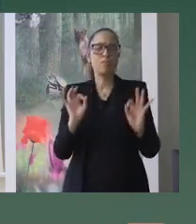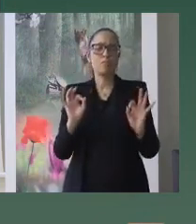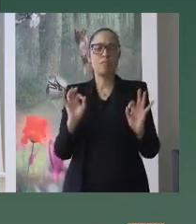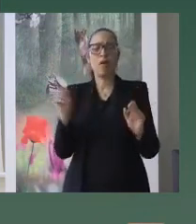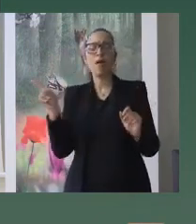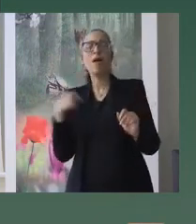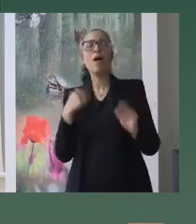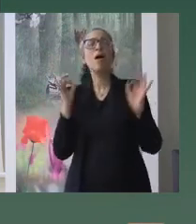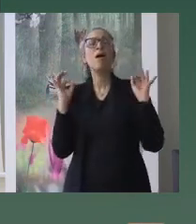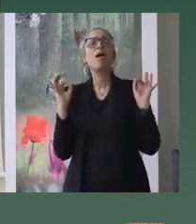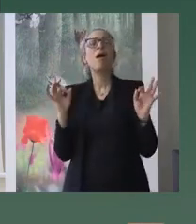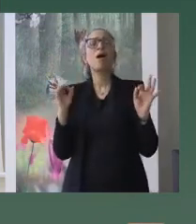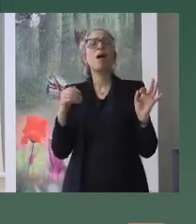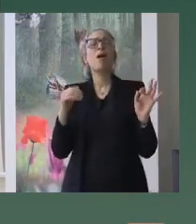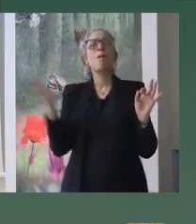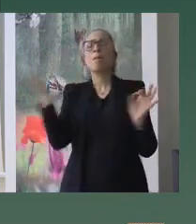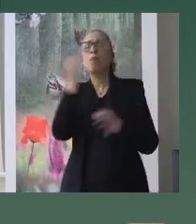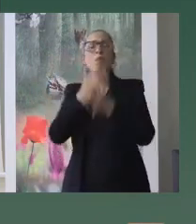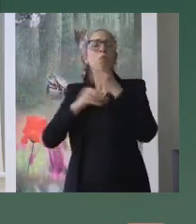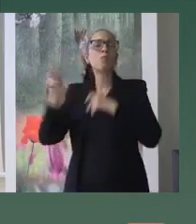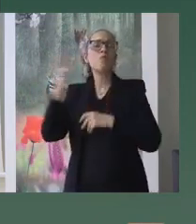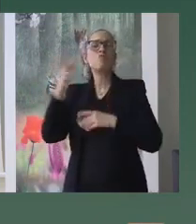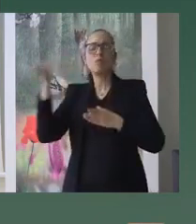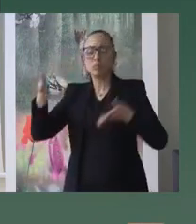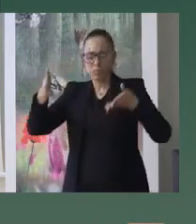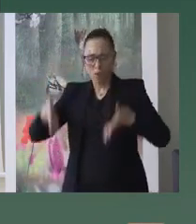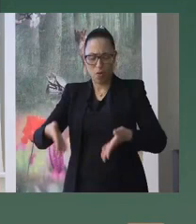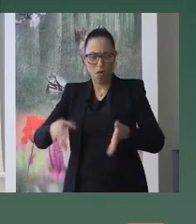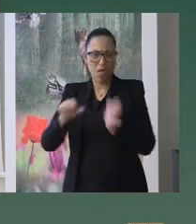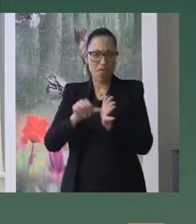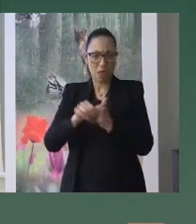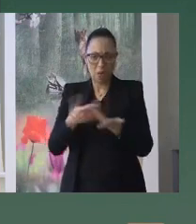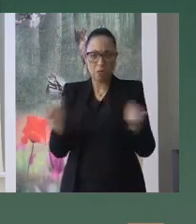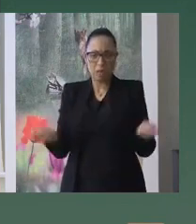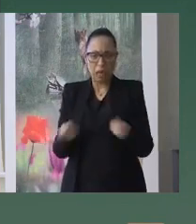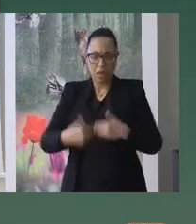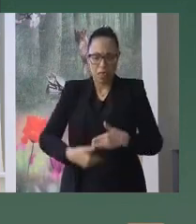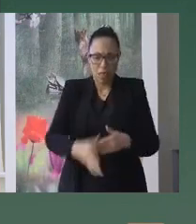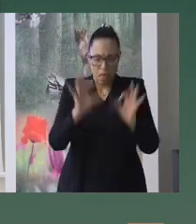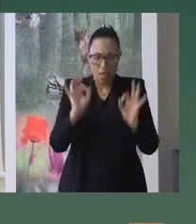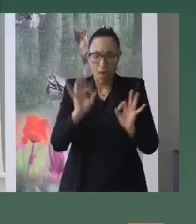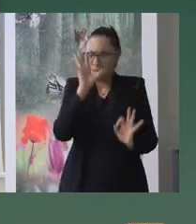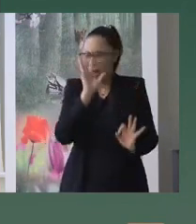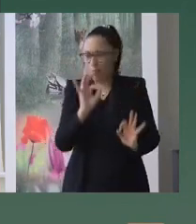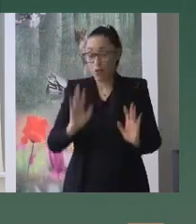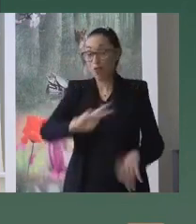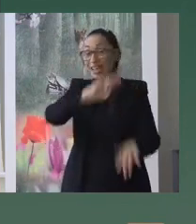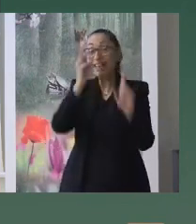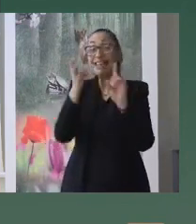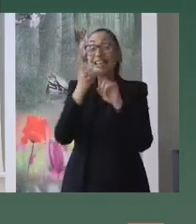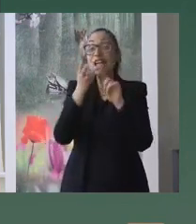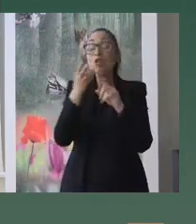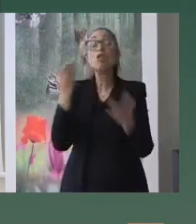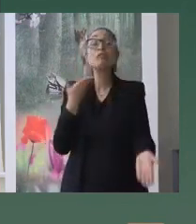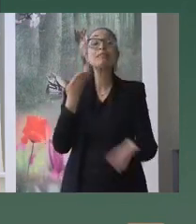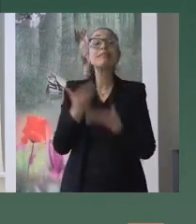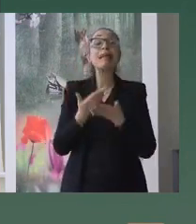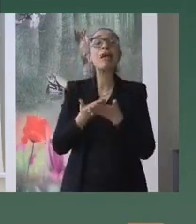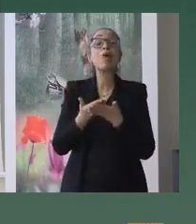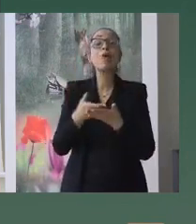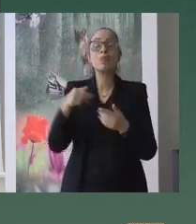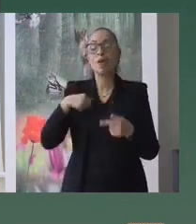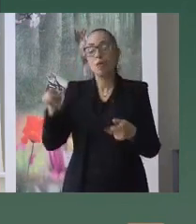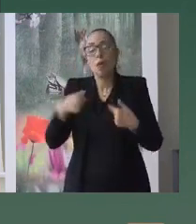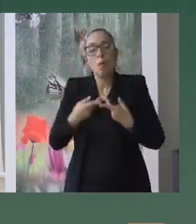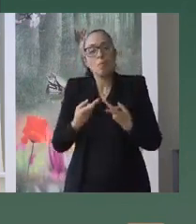κατά κόρον με αυτά που μας είπε ο Κώστας για την Αθήνα και με αυτά που στην πραγματικότητα γίνονται. Ένα τρίτο στοιχείο είναι ότι,